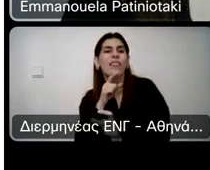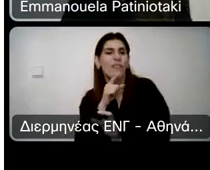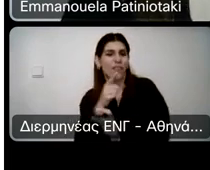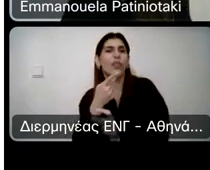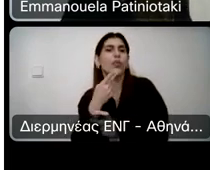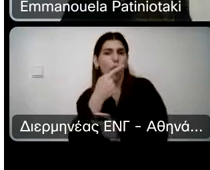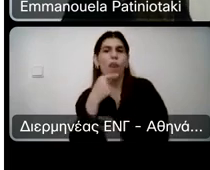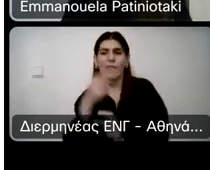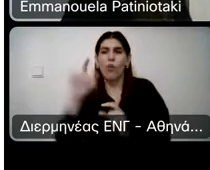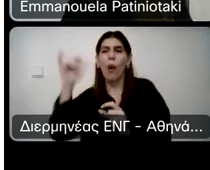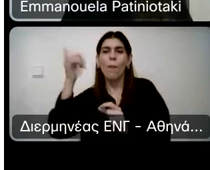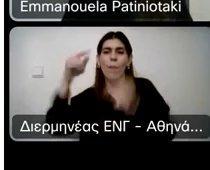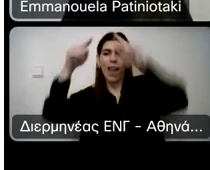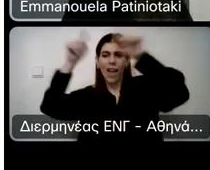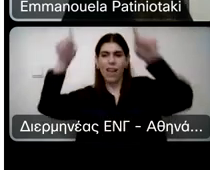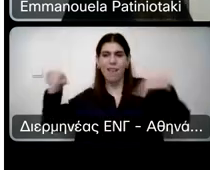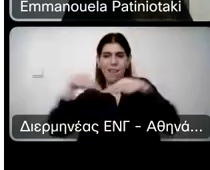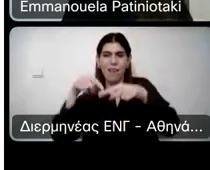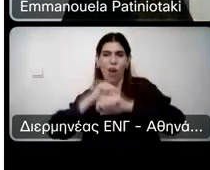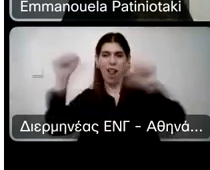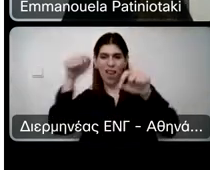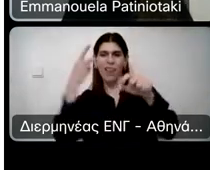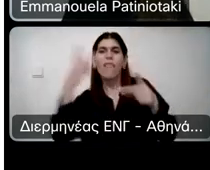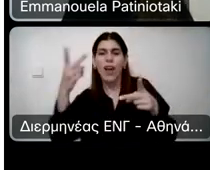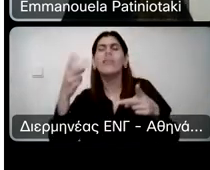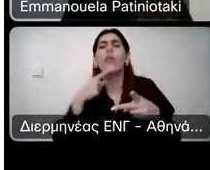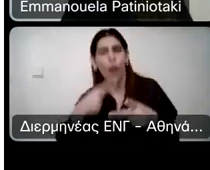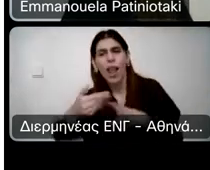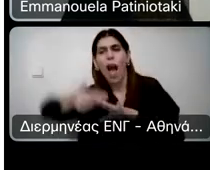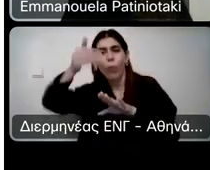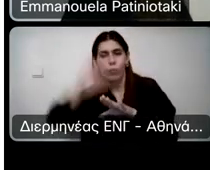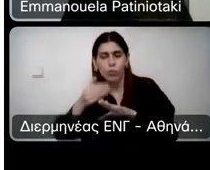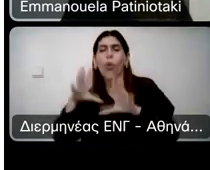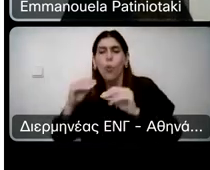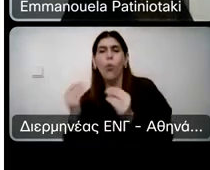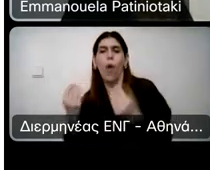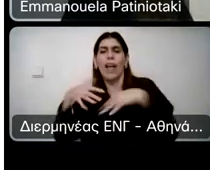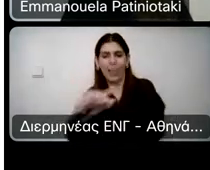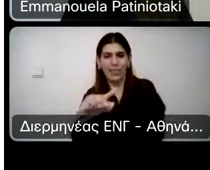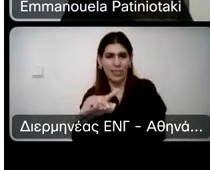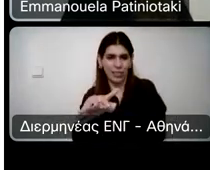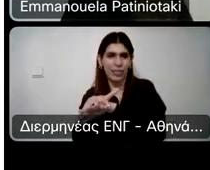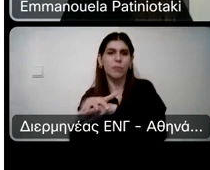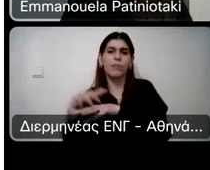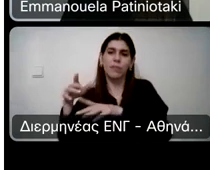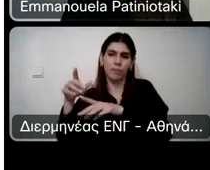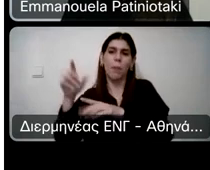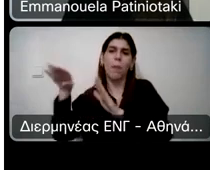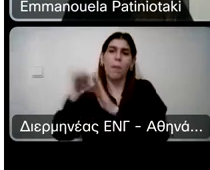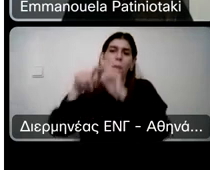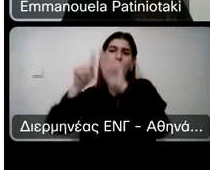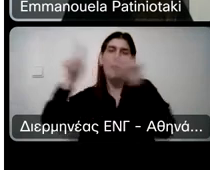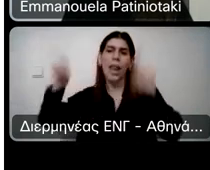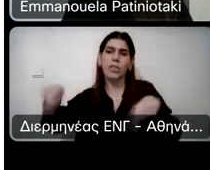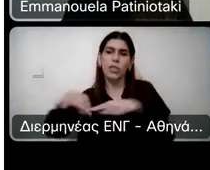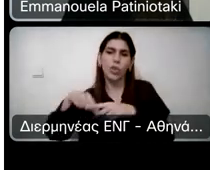Include Framework, πλαίσιο ένταξη, το οποίο έχει σχεδιαστεί για την προσβασιμότητα και μπορεί να εφαρμοστεί και για